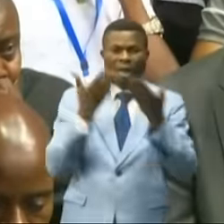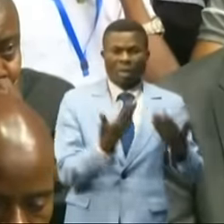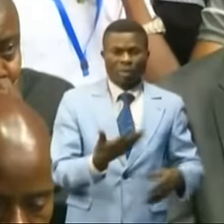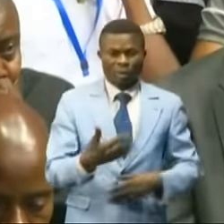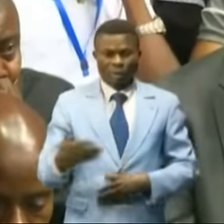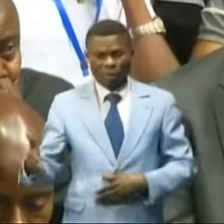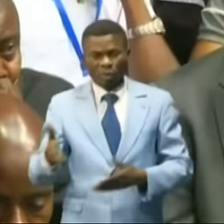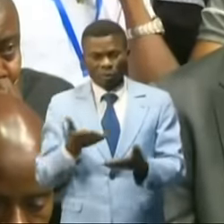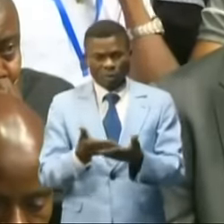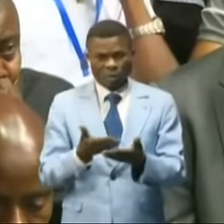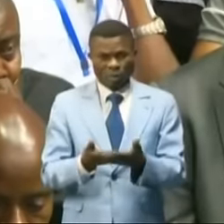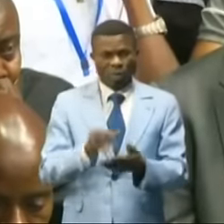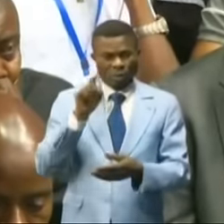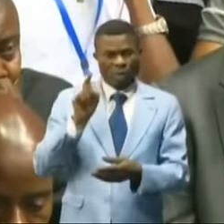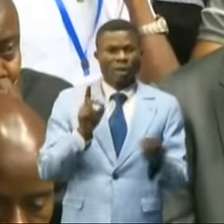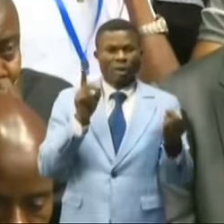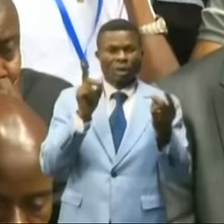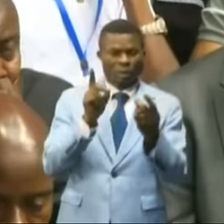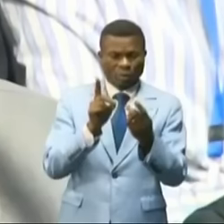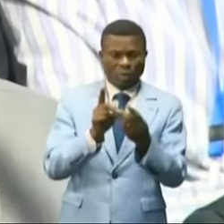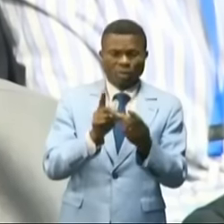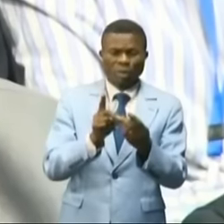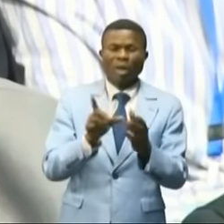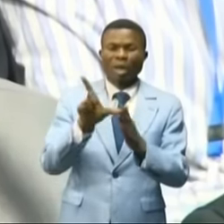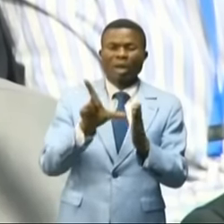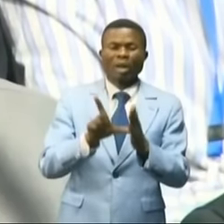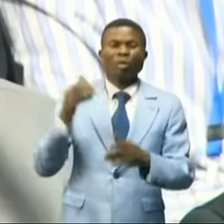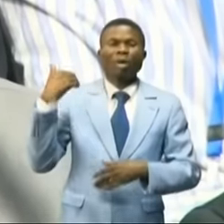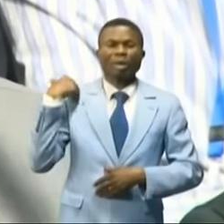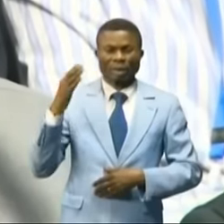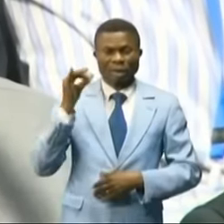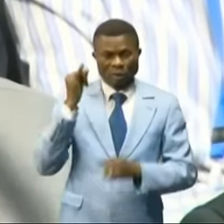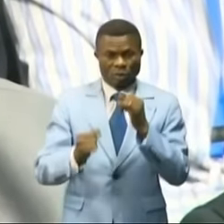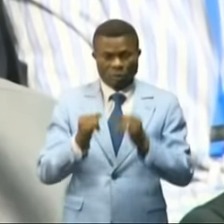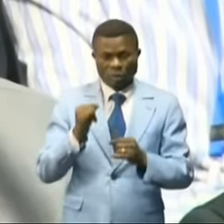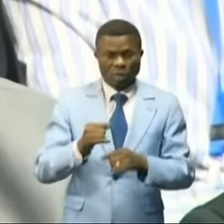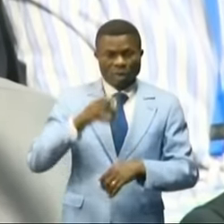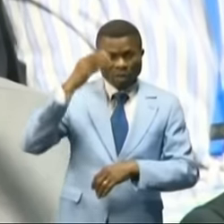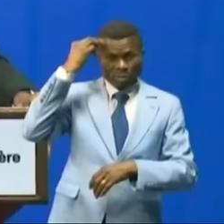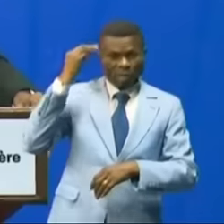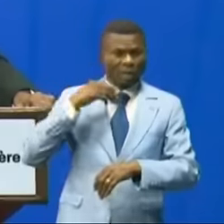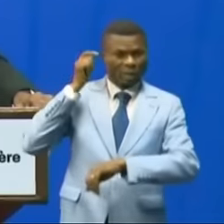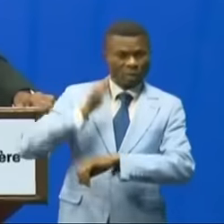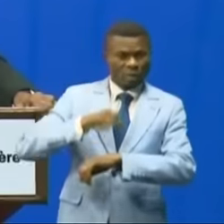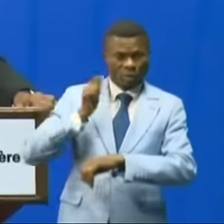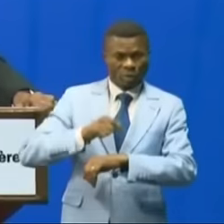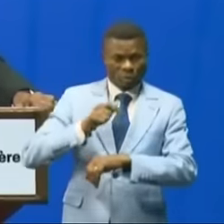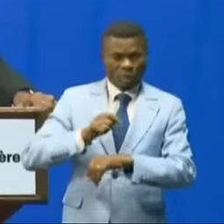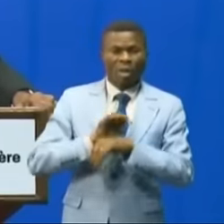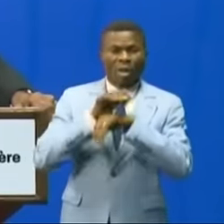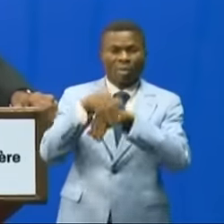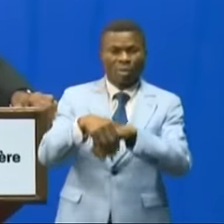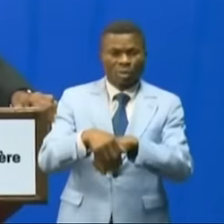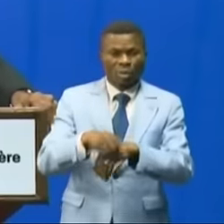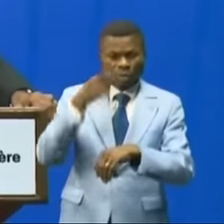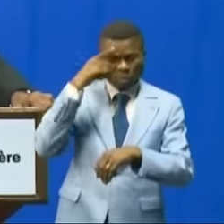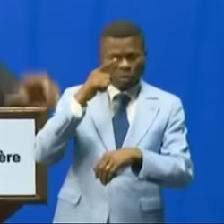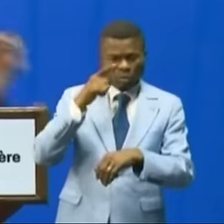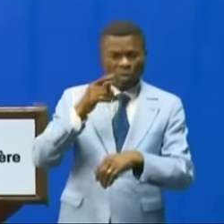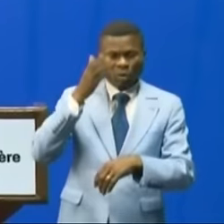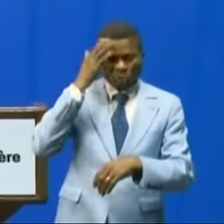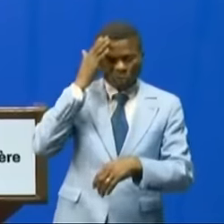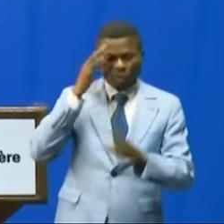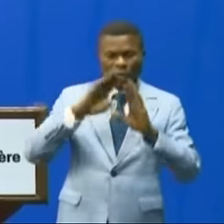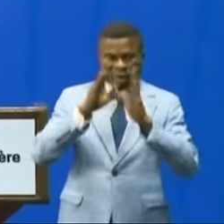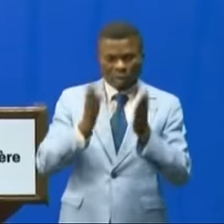cadres des banques vont rencontrer la rigueur de l'État, car le ministre de la Justice sera mis à contribution pour s'assurer que